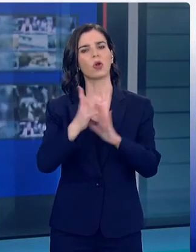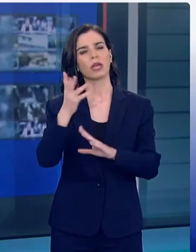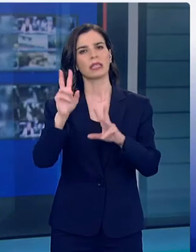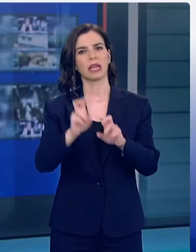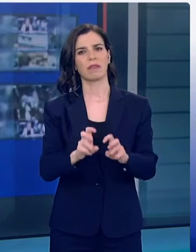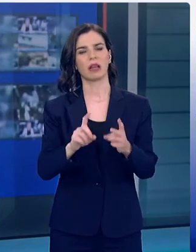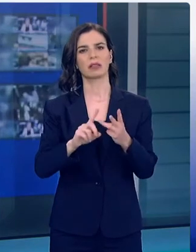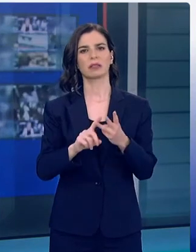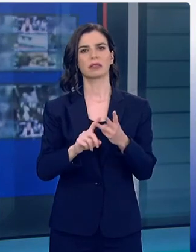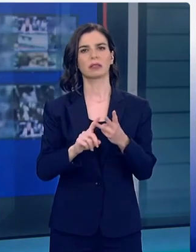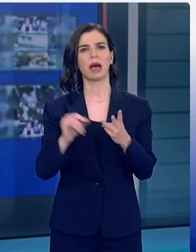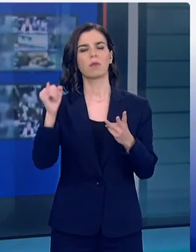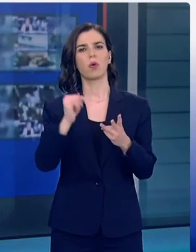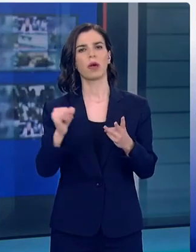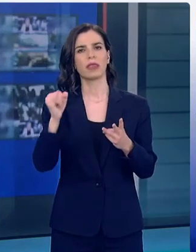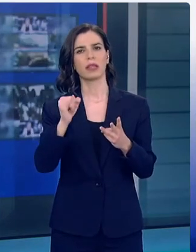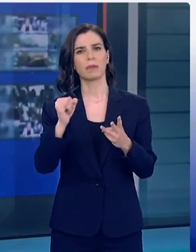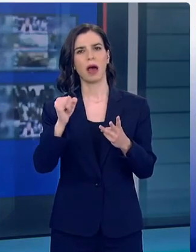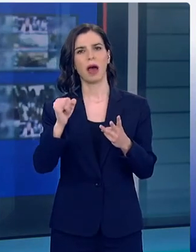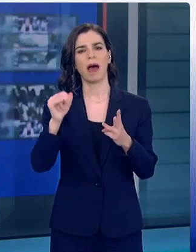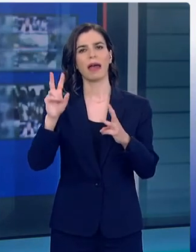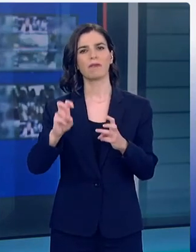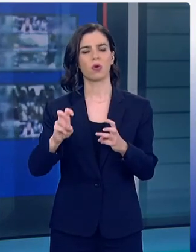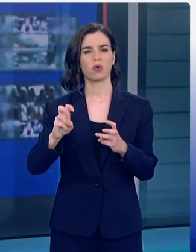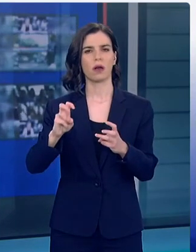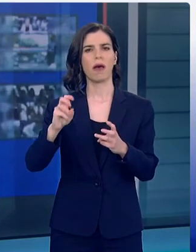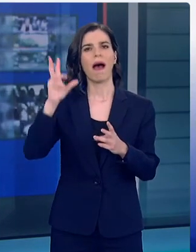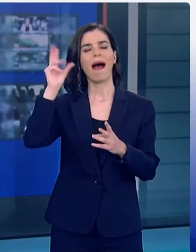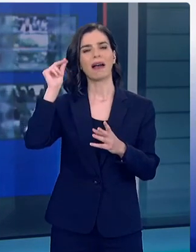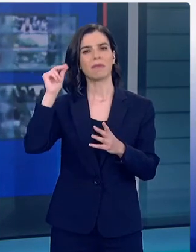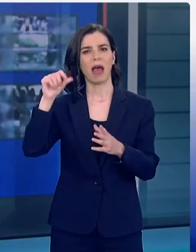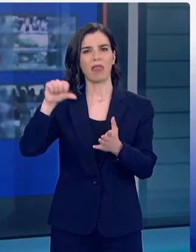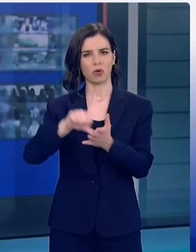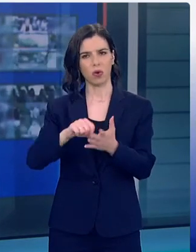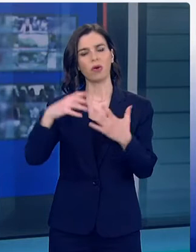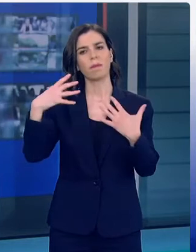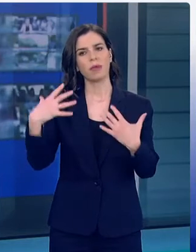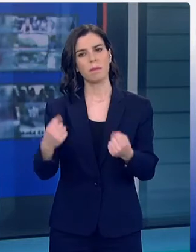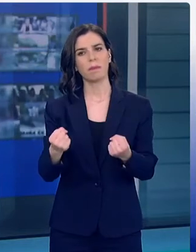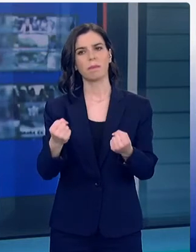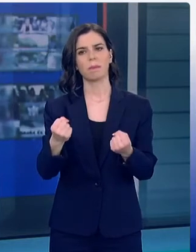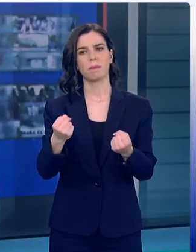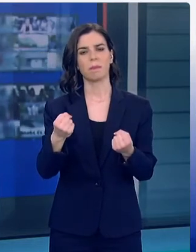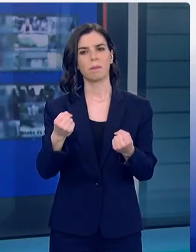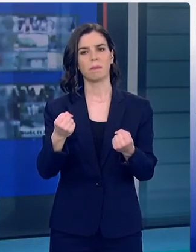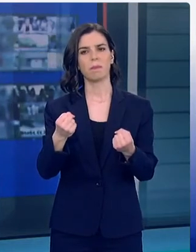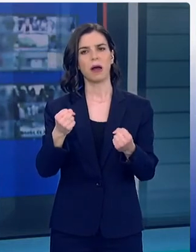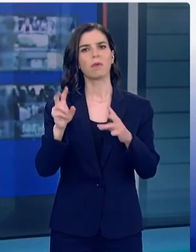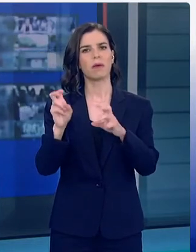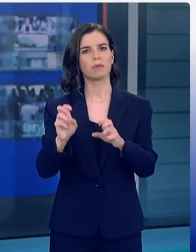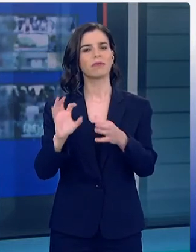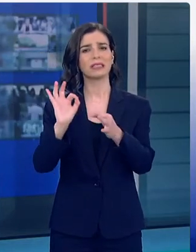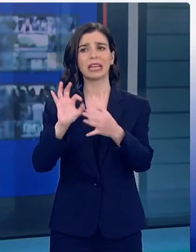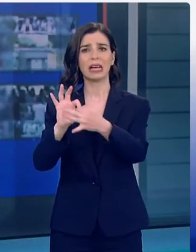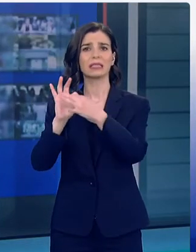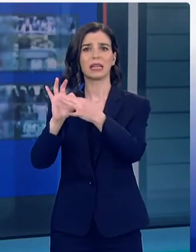το Ιατροβιολογικό Ίδρυμα Ερευνών της Ακαδημίας Αθηνών, και θα συλλέξουμε δεδομένα συστηματικά και για αυτό τον σκοπό, σε συνεργασία